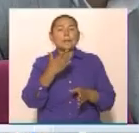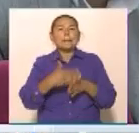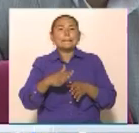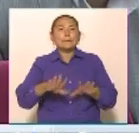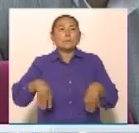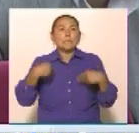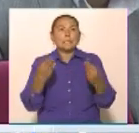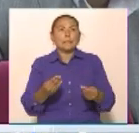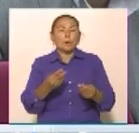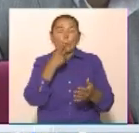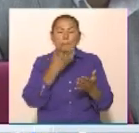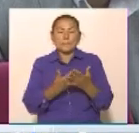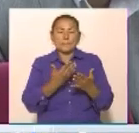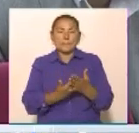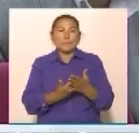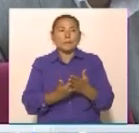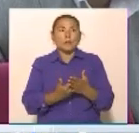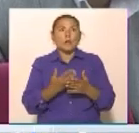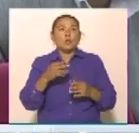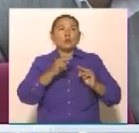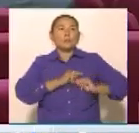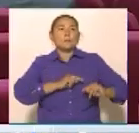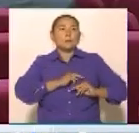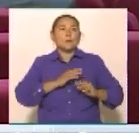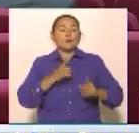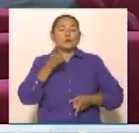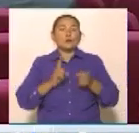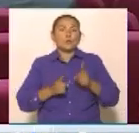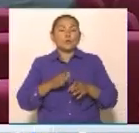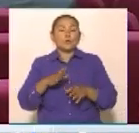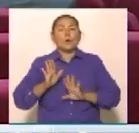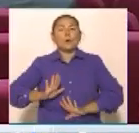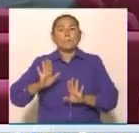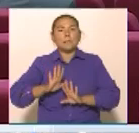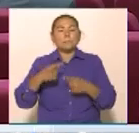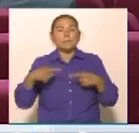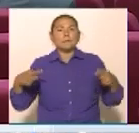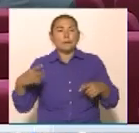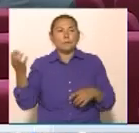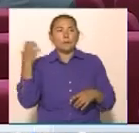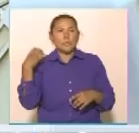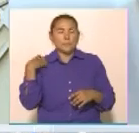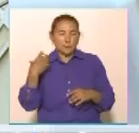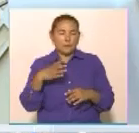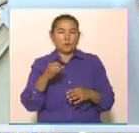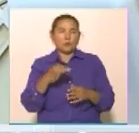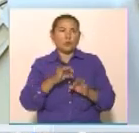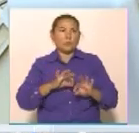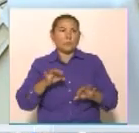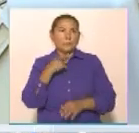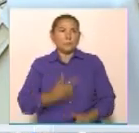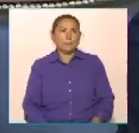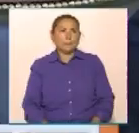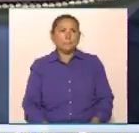берілген, көрсеткіш көңіл көншітпейді. Жүктелген жұмысты дұрыс атқармаған орынбасар мен басқарма басшысына сөгіс жарияланды.